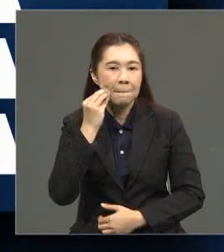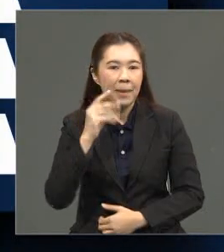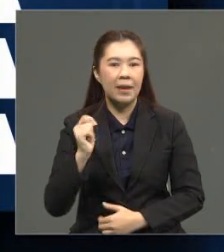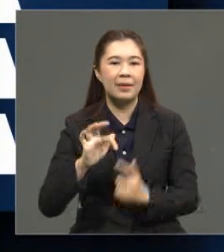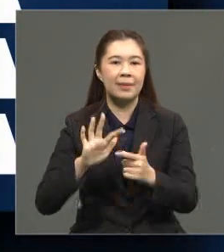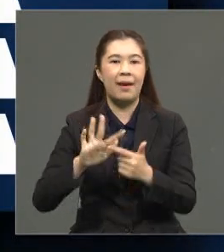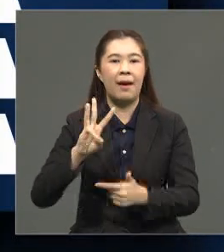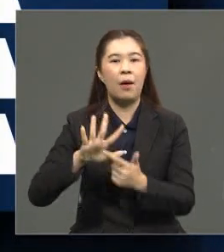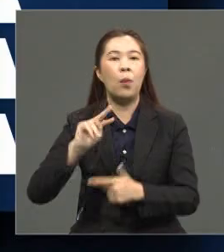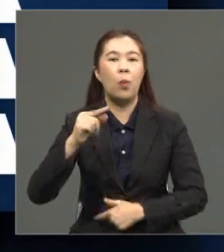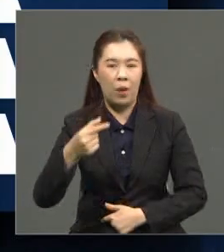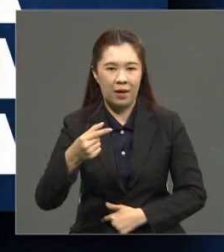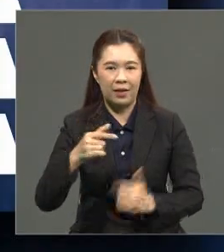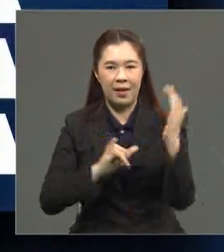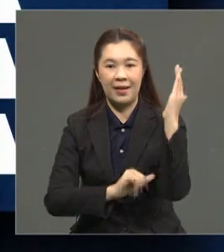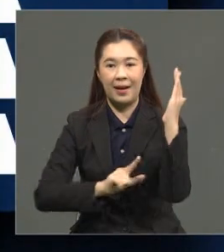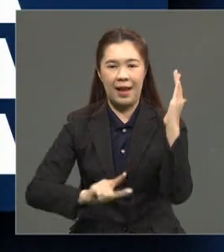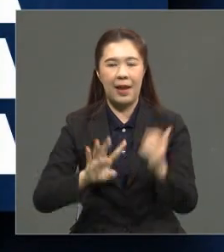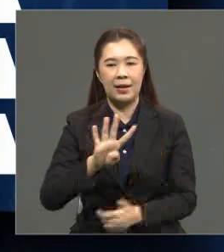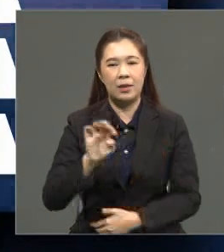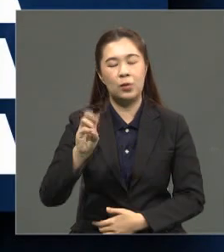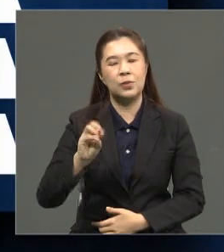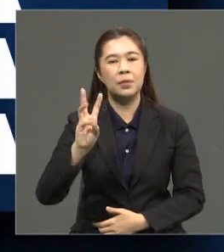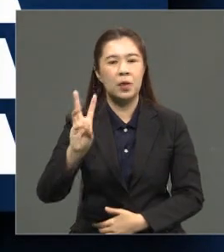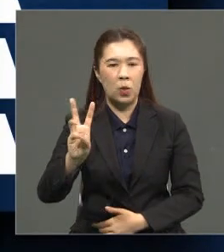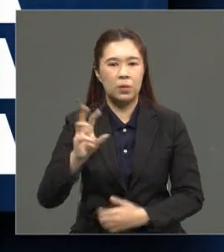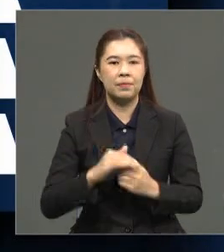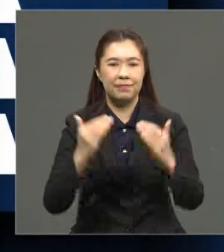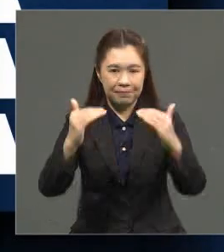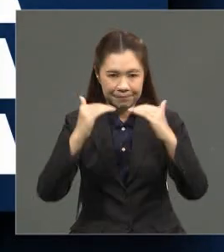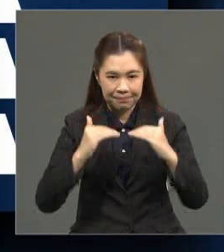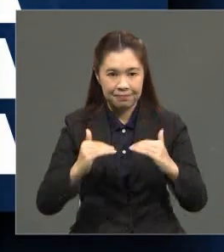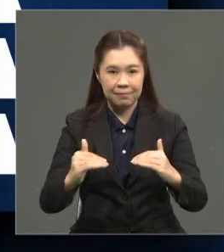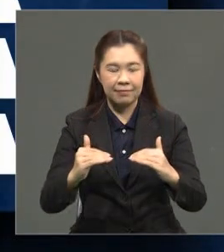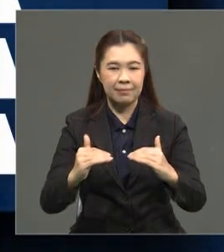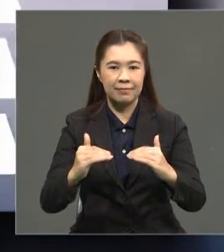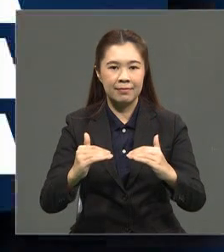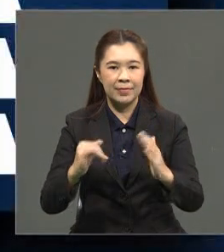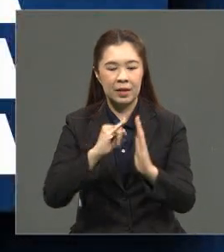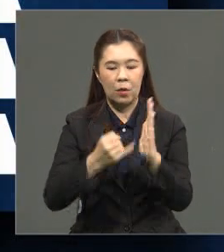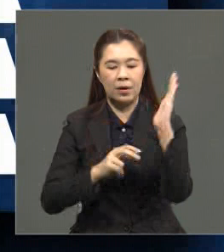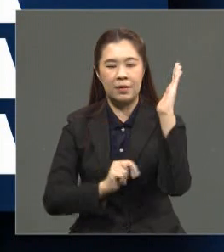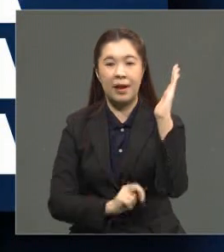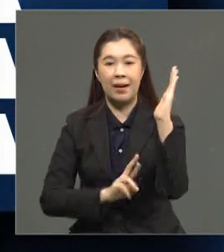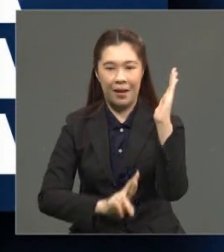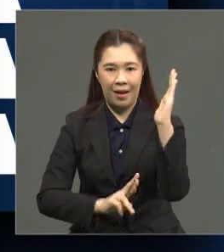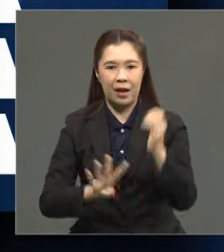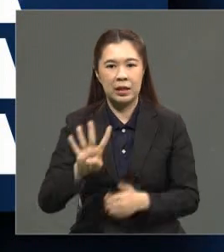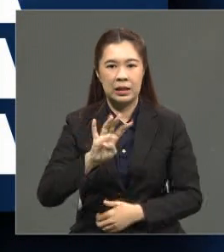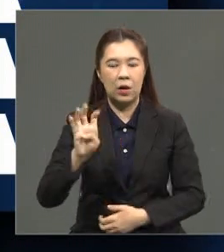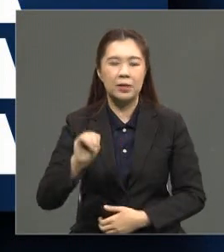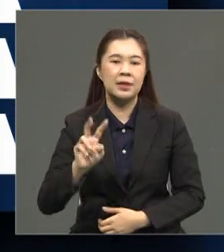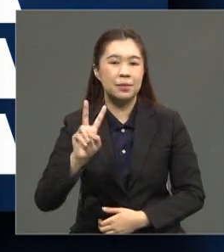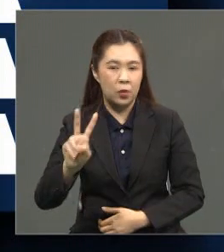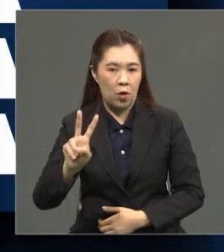จังหวัดยะลาค่ะ 466มลมสถานีบ้านปู่โปอำเภอรือเสาะจังหวัดนราธิวาส 442